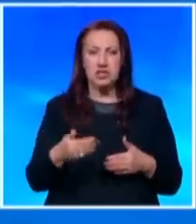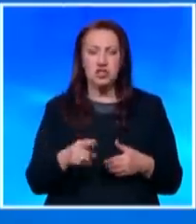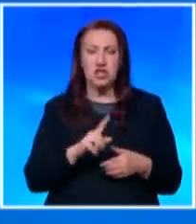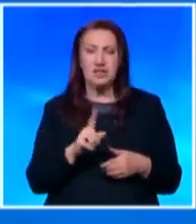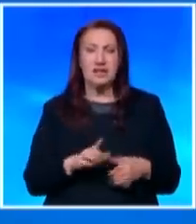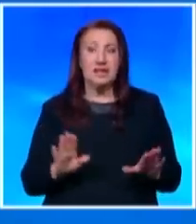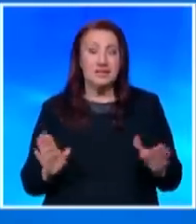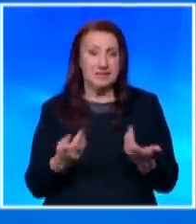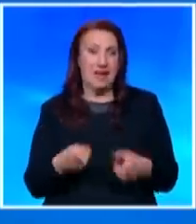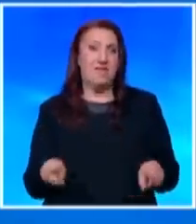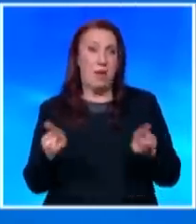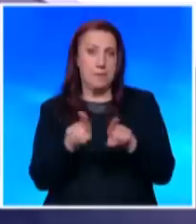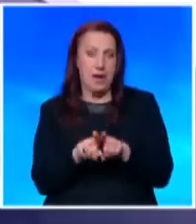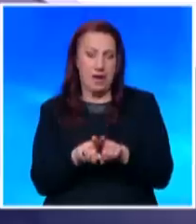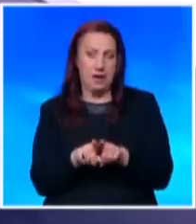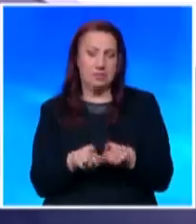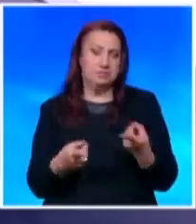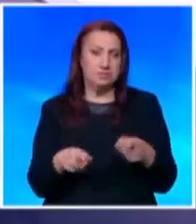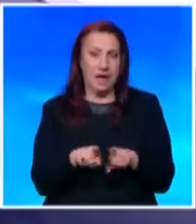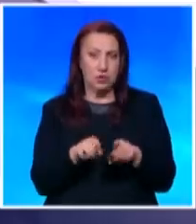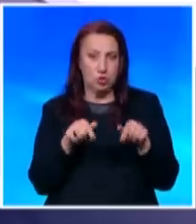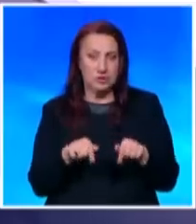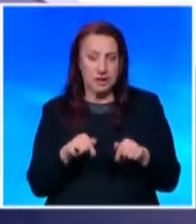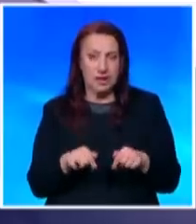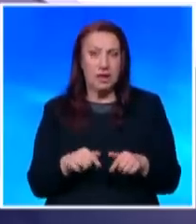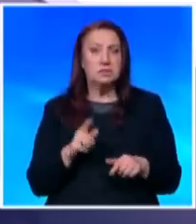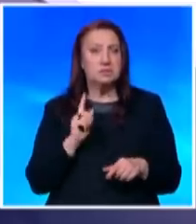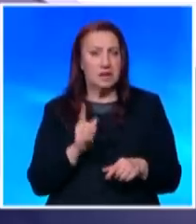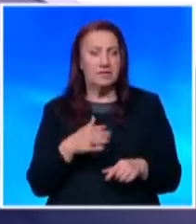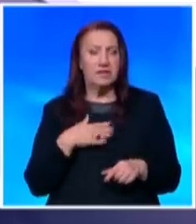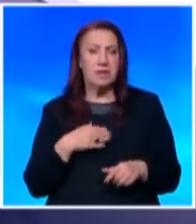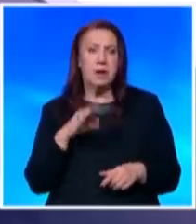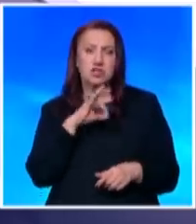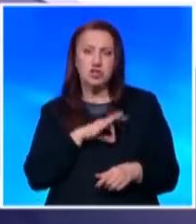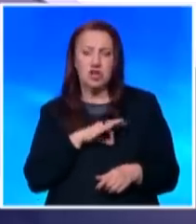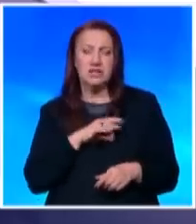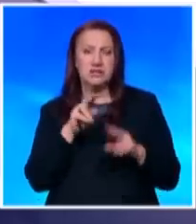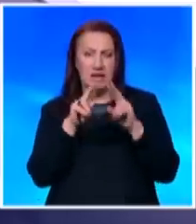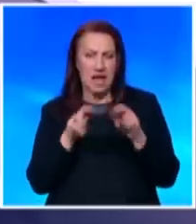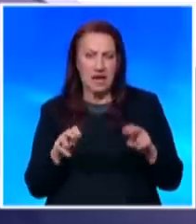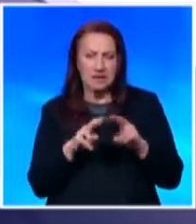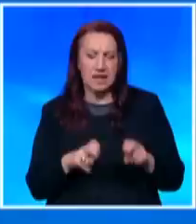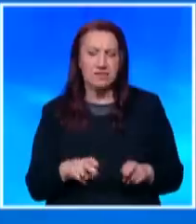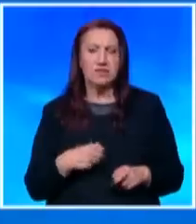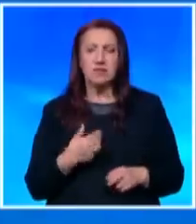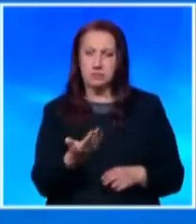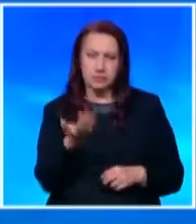в момента, да има шанс да бъде разследван, да му се иска оставката по по-лесен